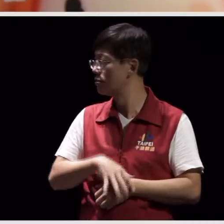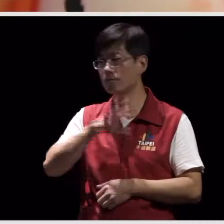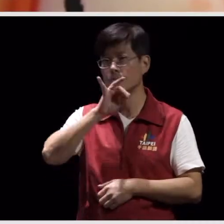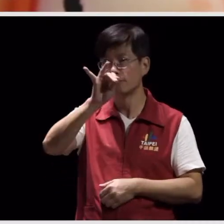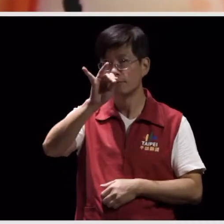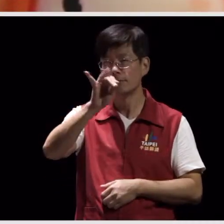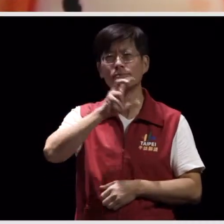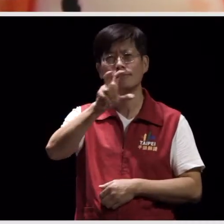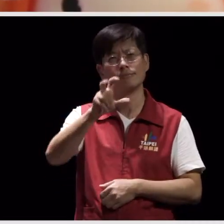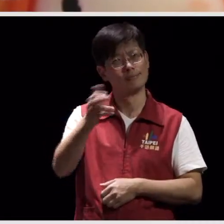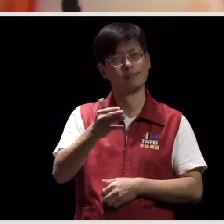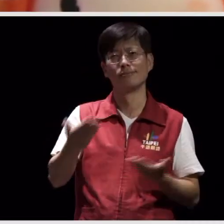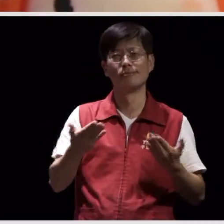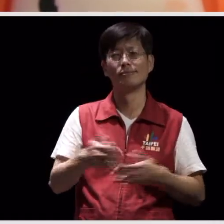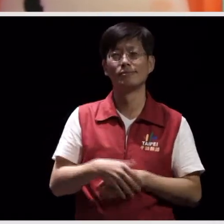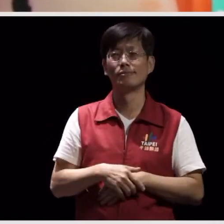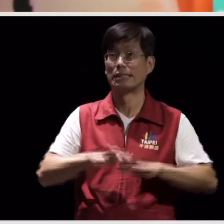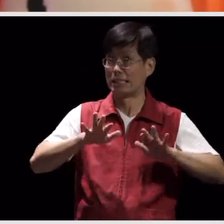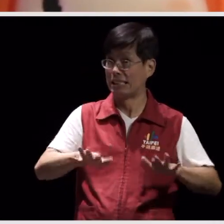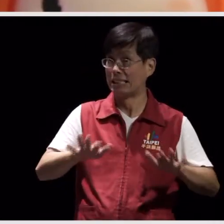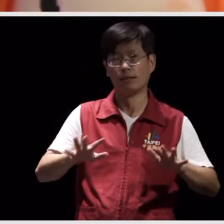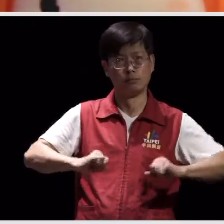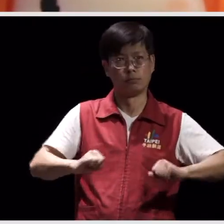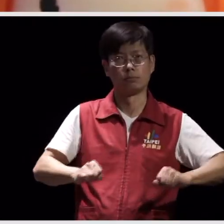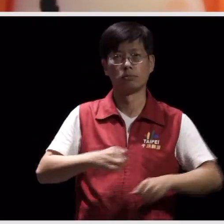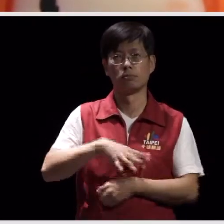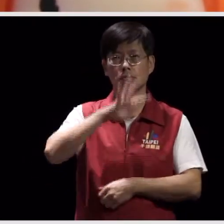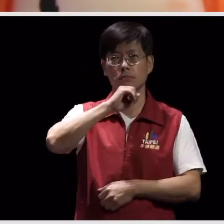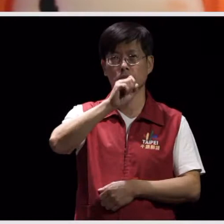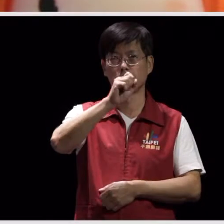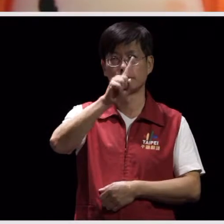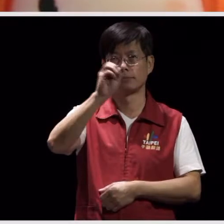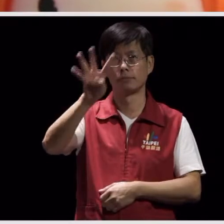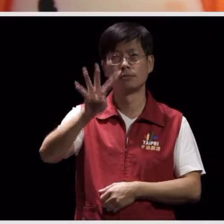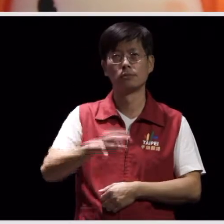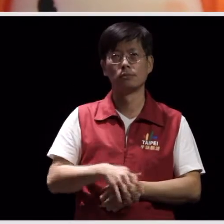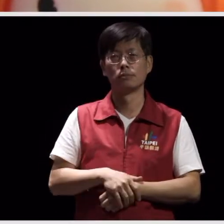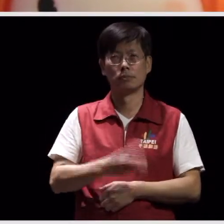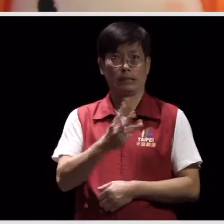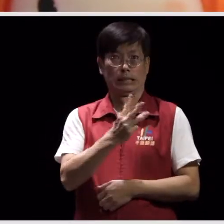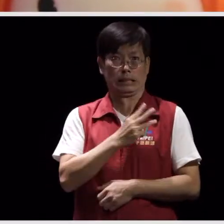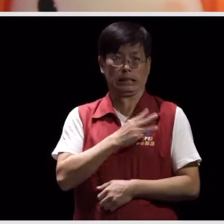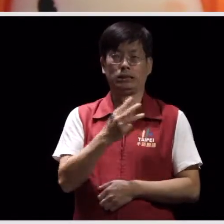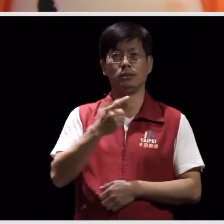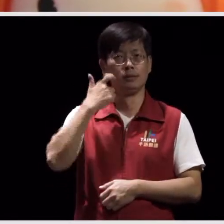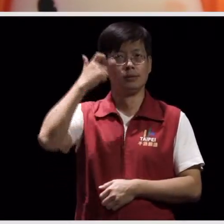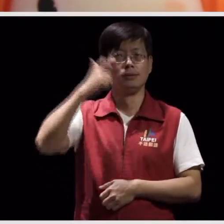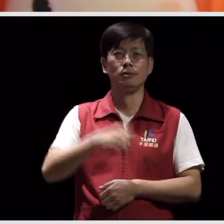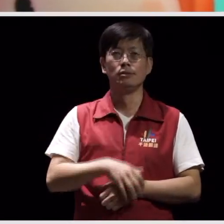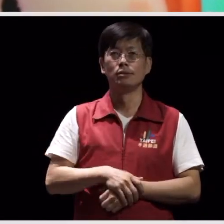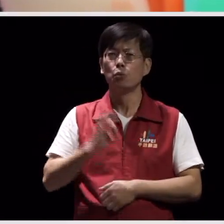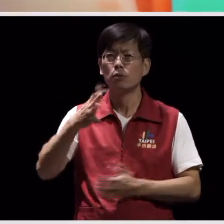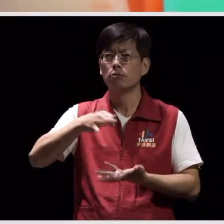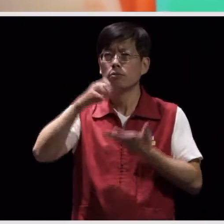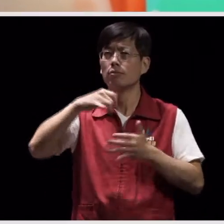100岁，70几，差不多。好，这位爷爷现年还活着，104岁。他叫赵穆赫爷爷。为什么听他的